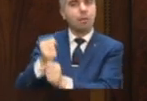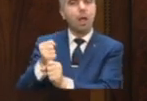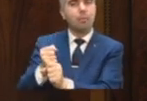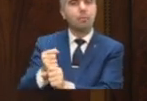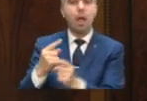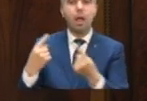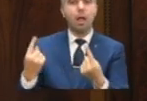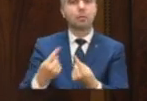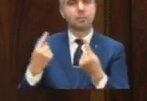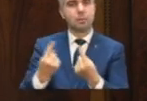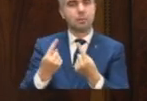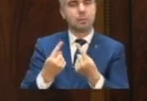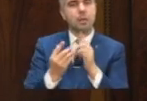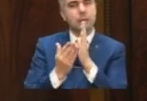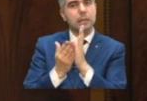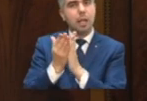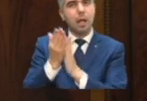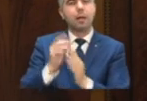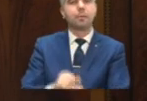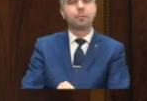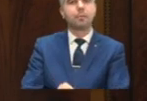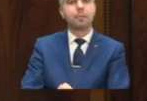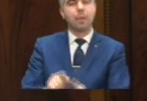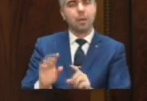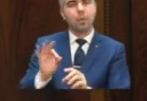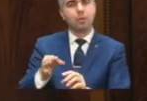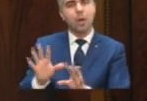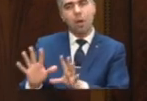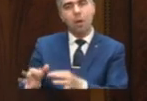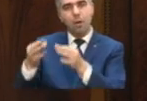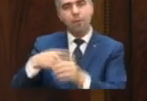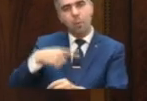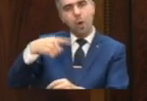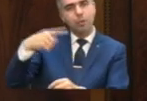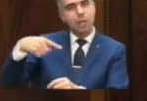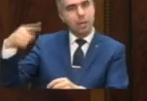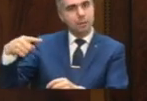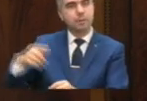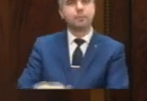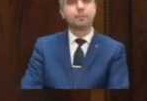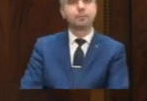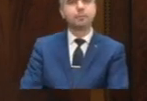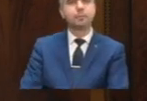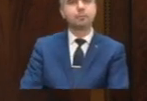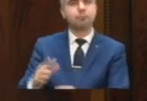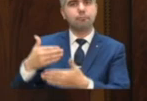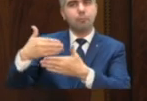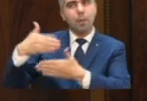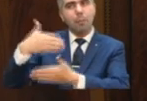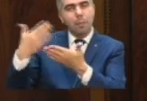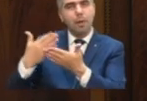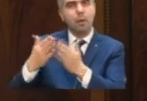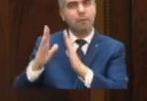يخص الاقلاع الاقتصادي. واليوم كنشوفوا بان كاين مؤشرات بطبيعه الحال فيما يخص هاد الشيء ديال البناء والانعاش